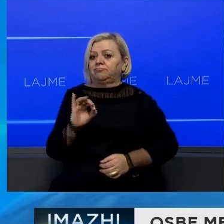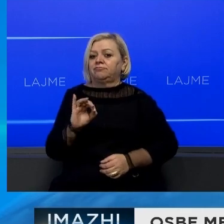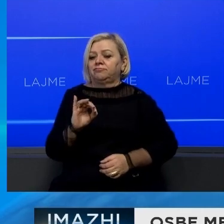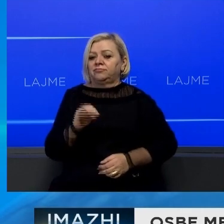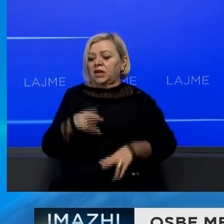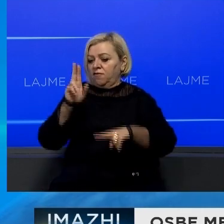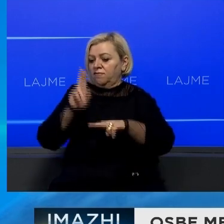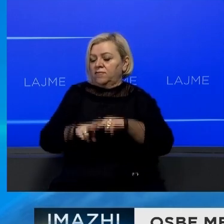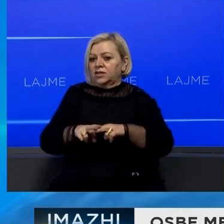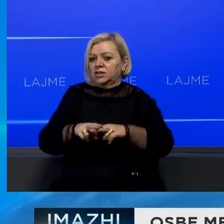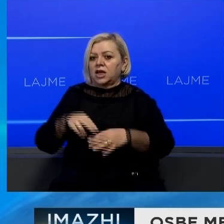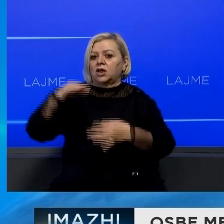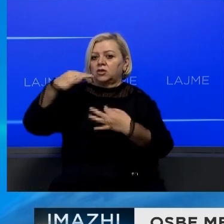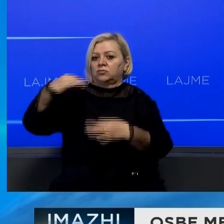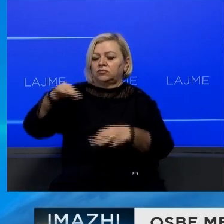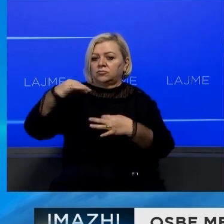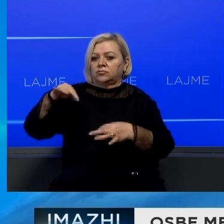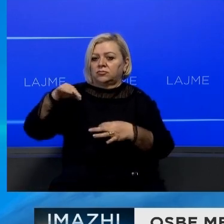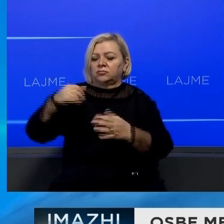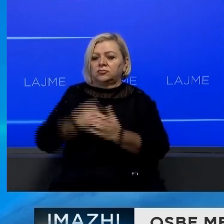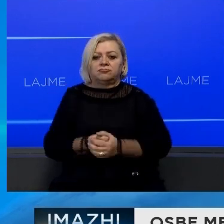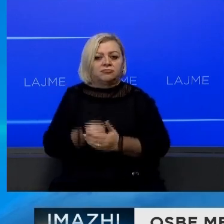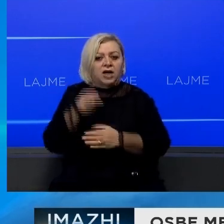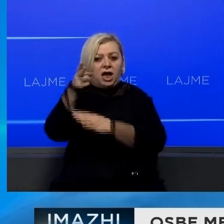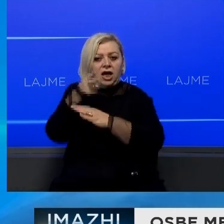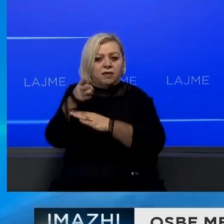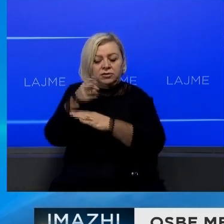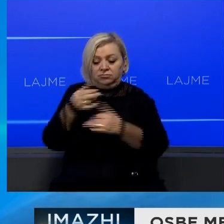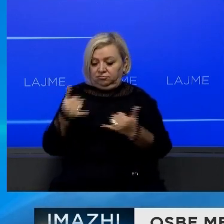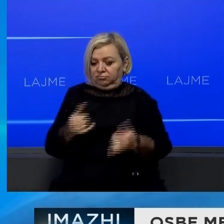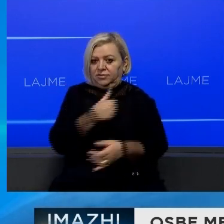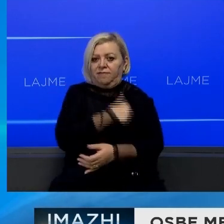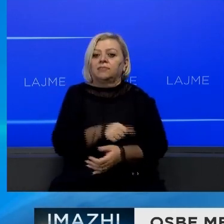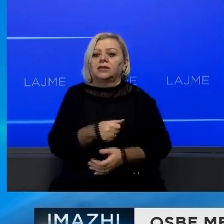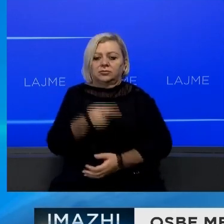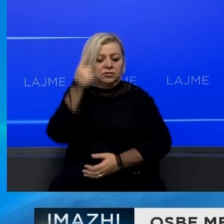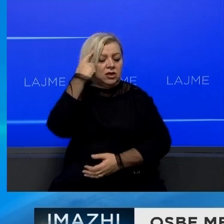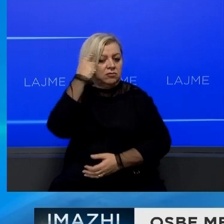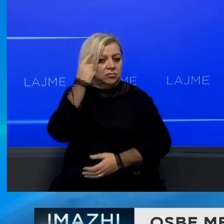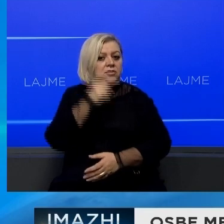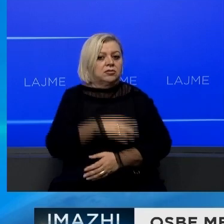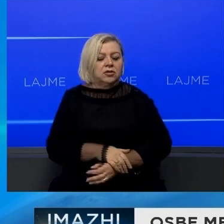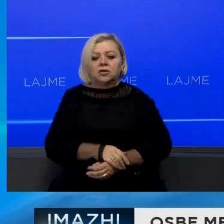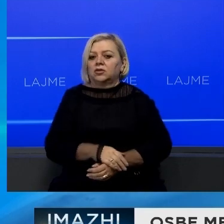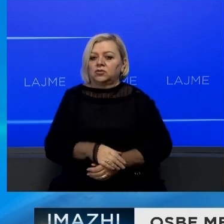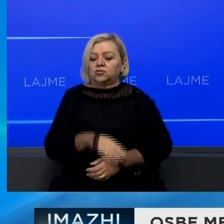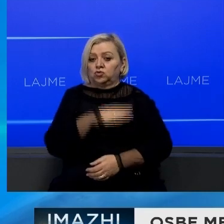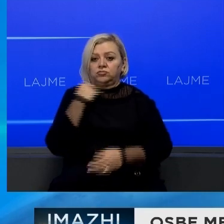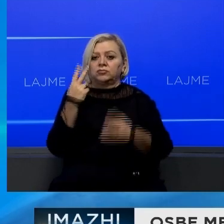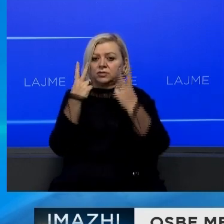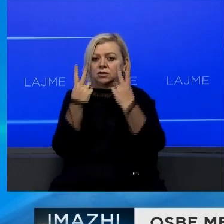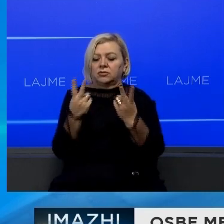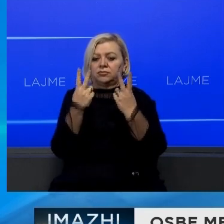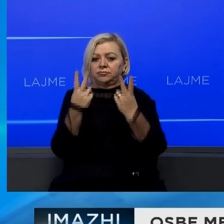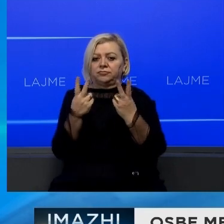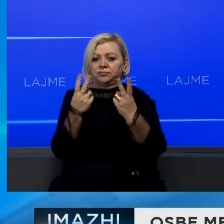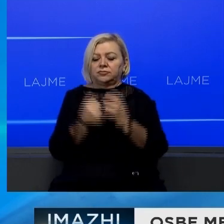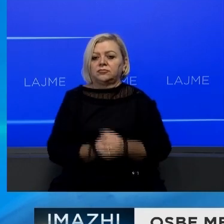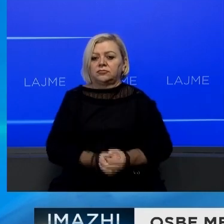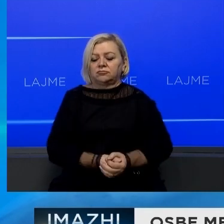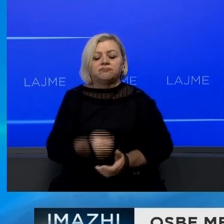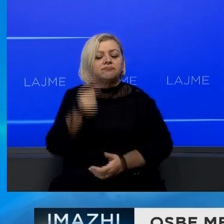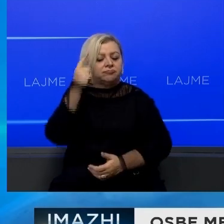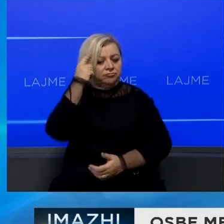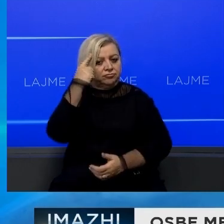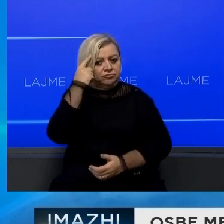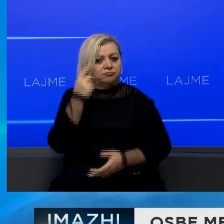keni vendosur edhe çmimin e operatorit të kamerës këtë vit, sepse e dim të gjithë se sa është rëndësishme kjo gjë, edhe e dim se